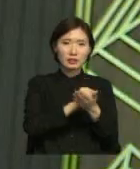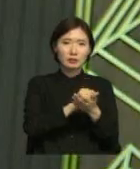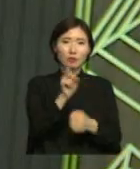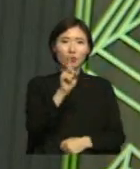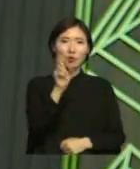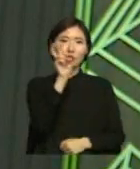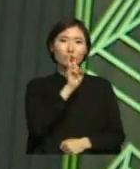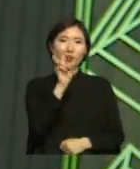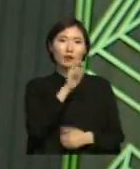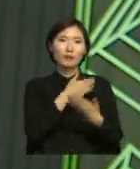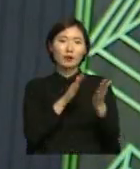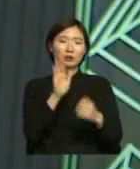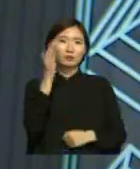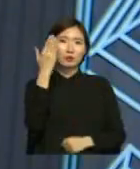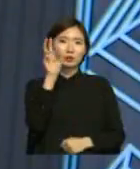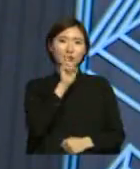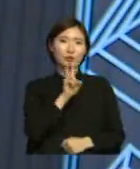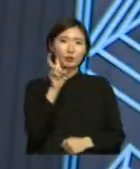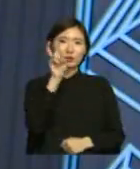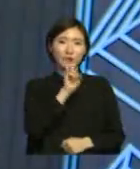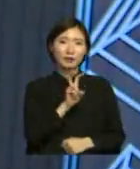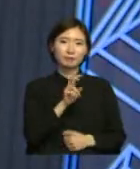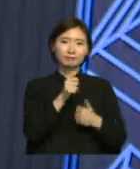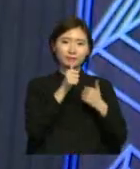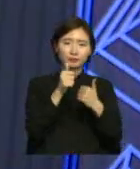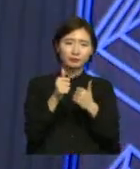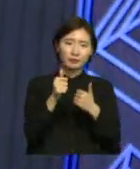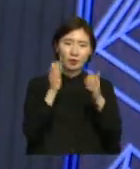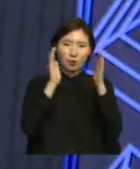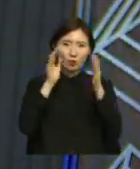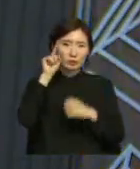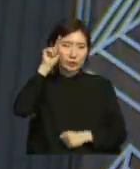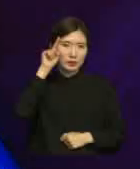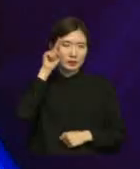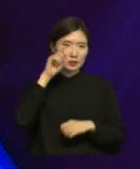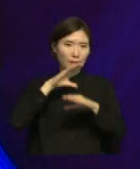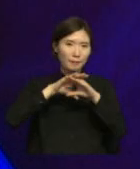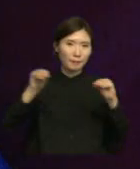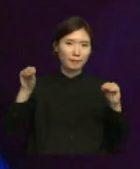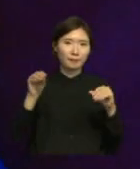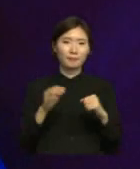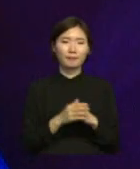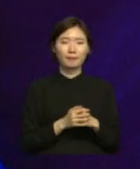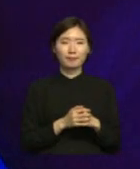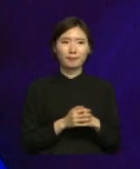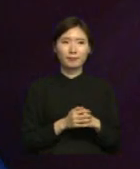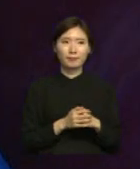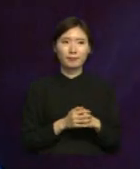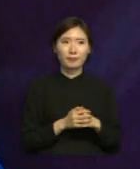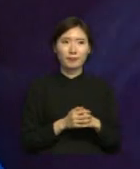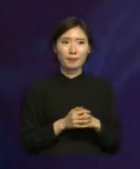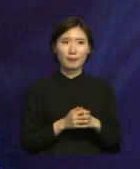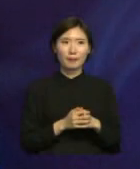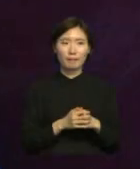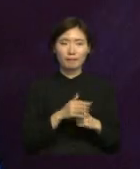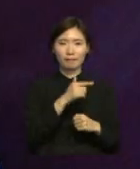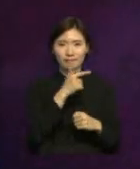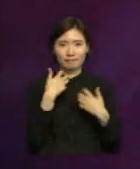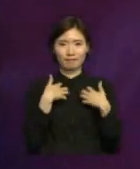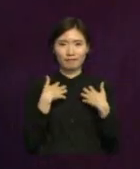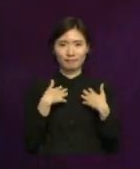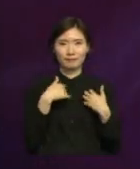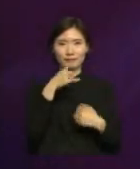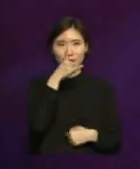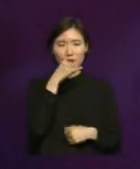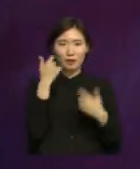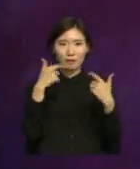노래방입니다. 최신 유행가를 따라 부르며 학업 스트레스를 날려버립니다. 네, 매우 부끄럽지만 재밌는 것 같아요.